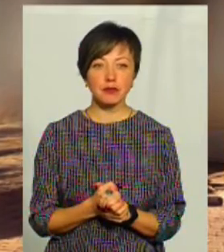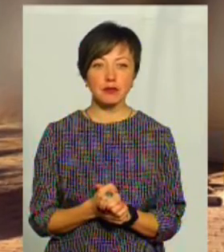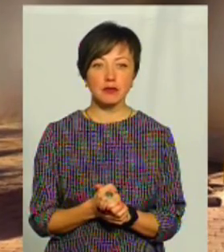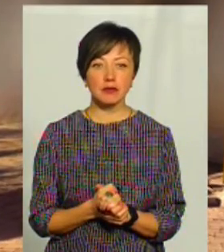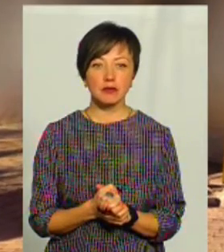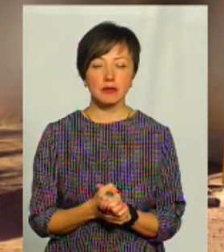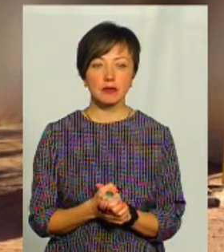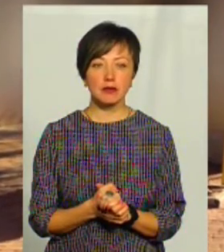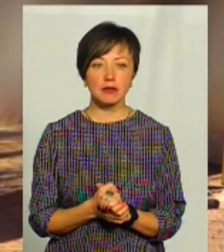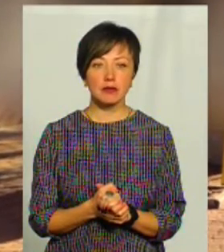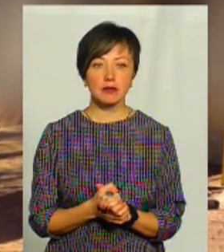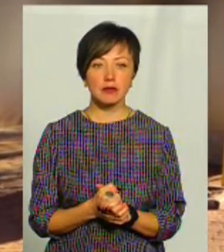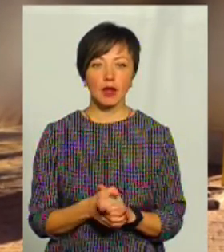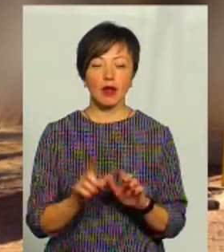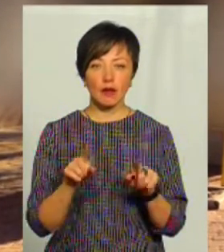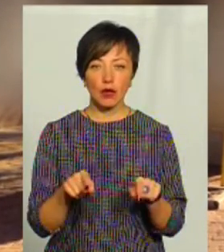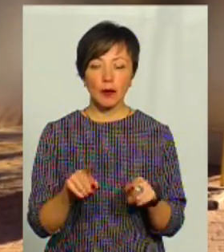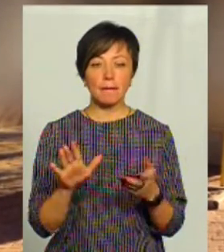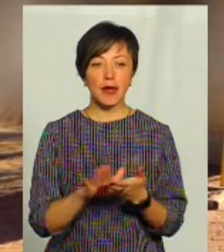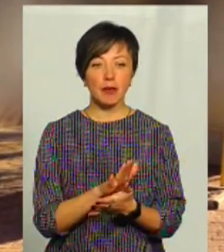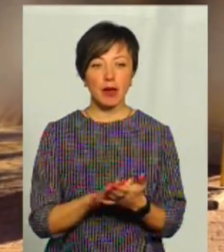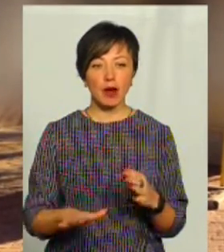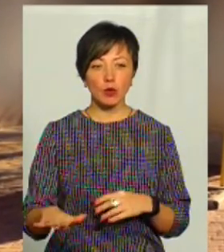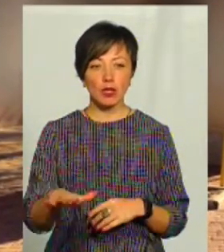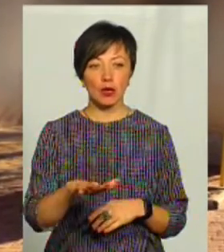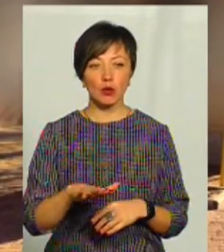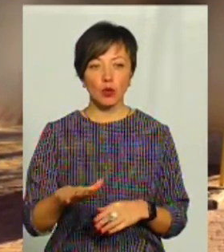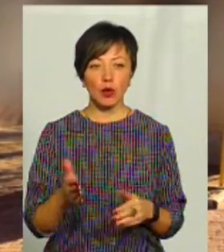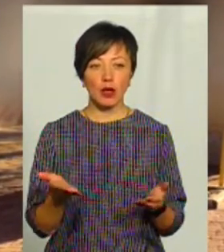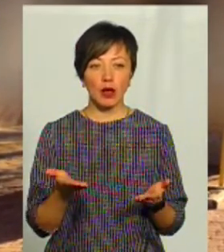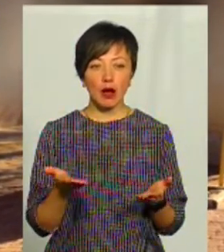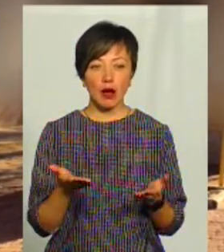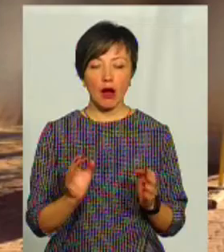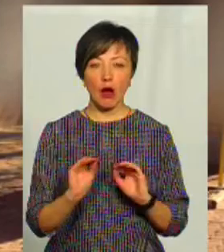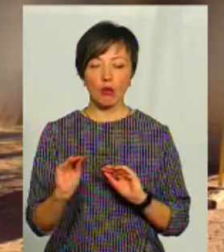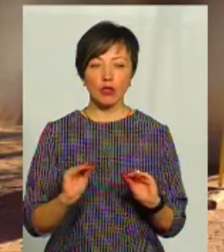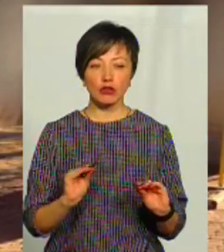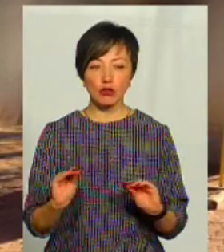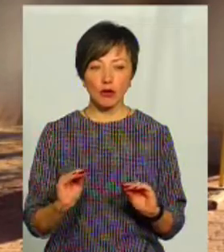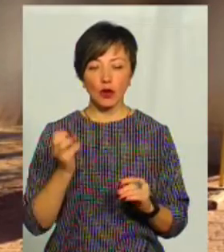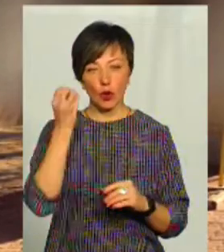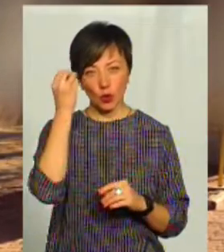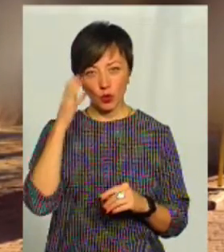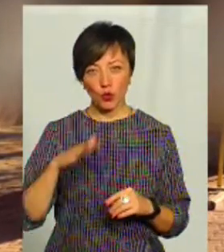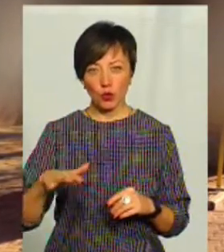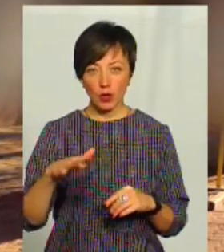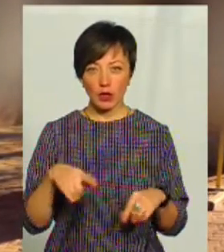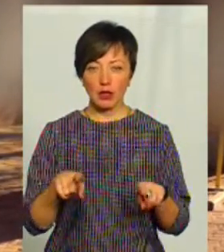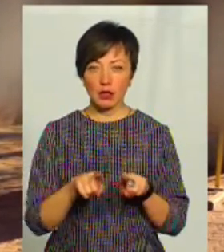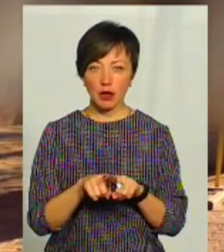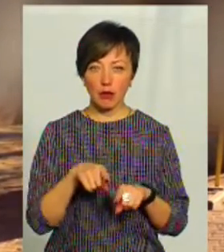парків. Вони прибирають територію, яка облаштована, окультурена, так би